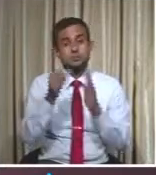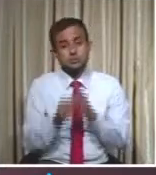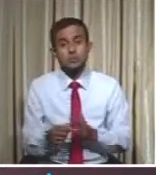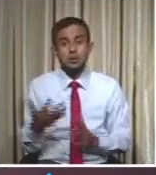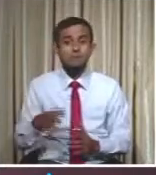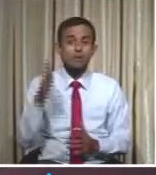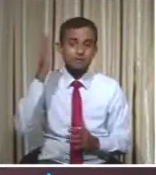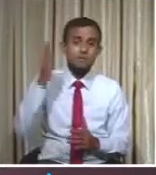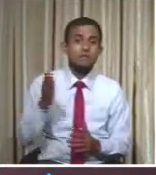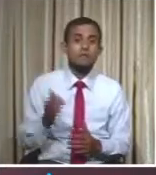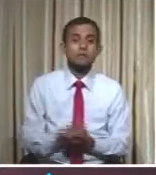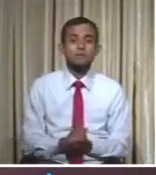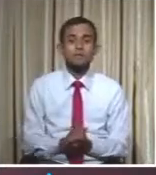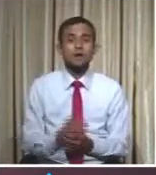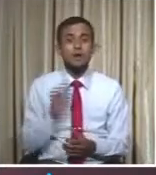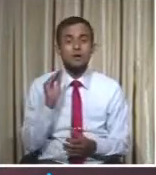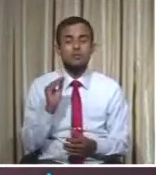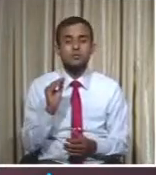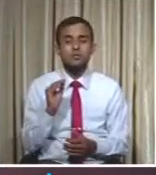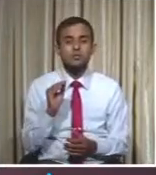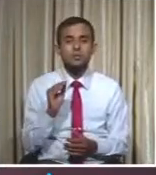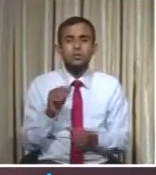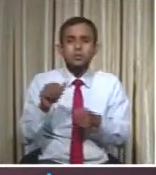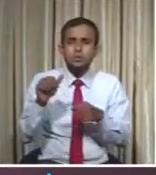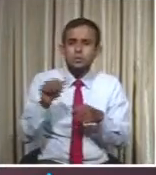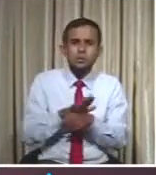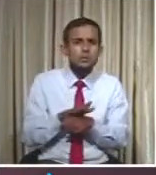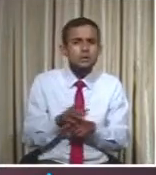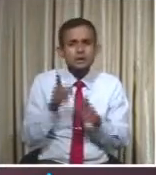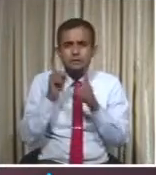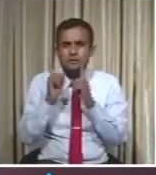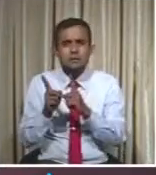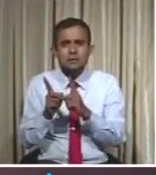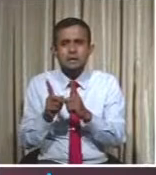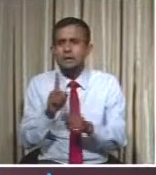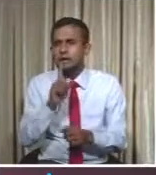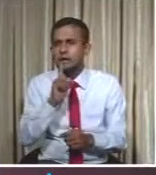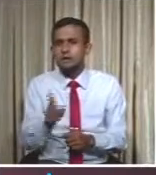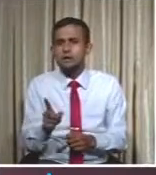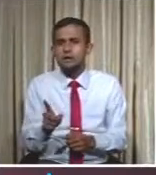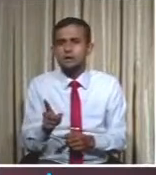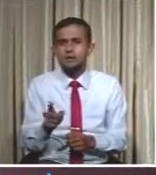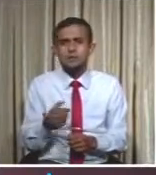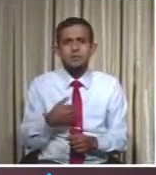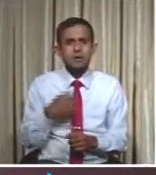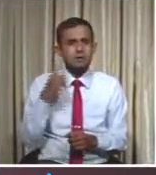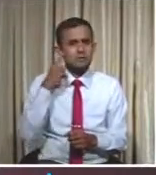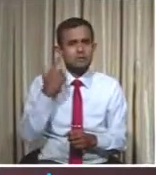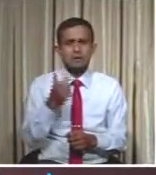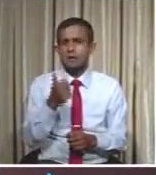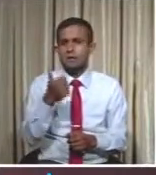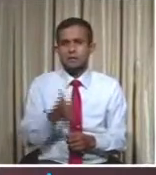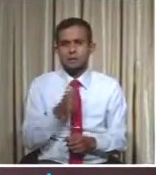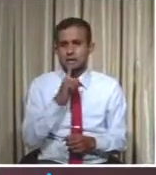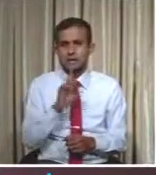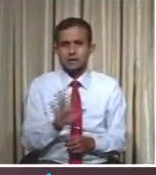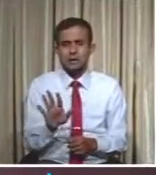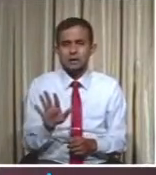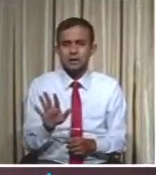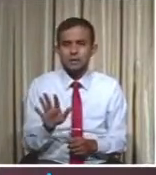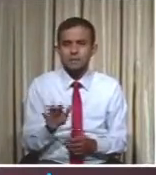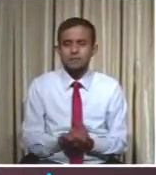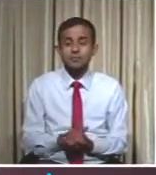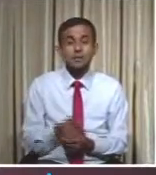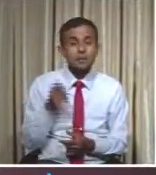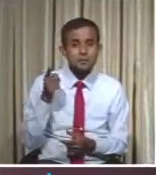යන්නේ නමුත් මේක කොවිඩ් වලට විතරක් ලඝු කරන එක මම හිතන්නේ හරි කියලා